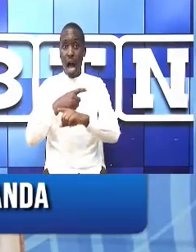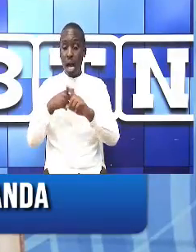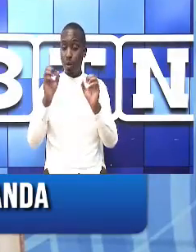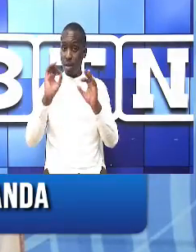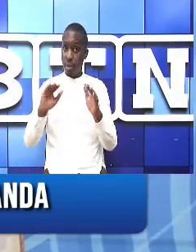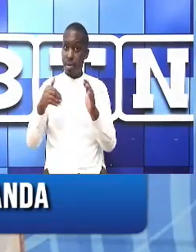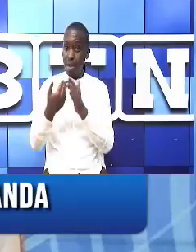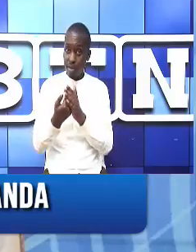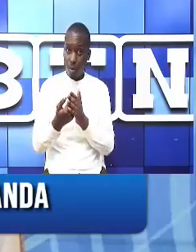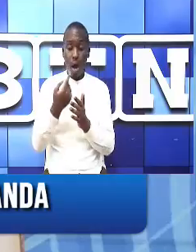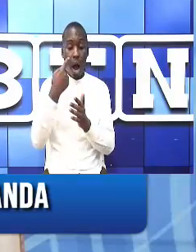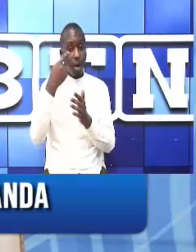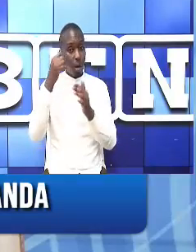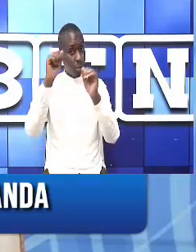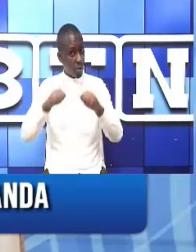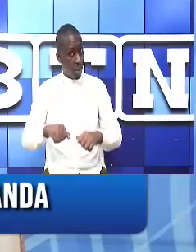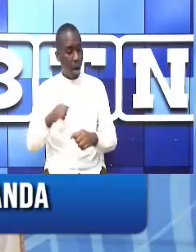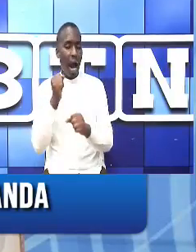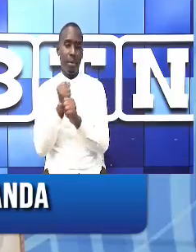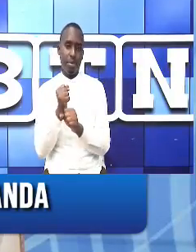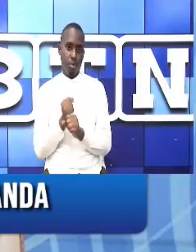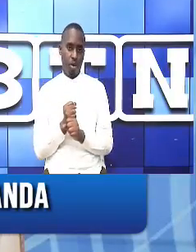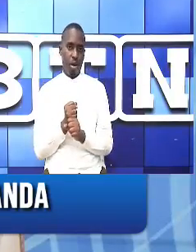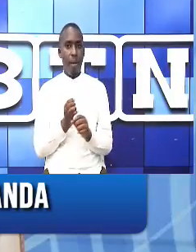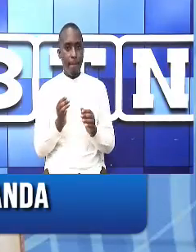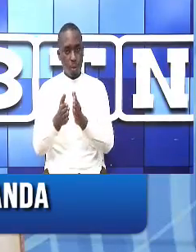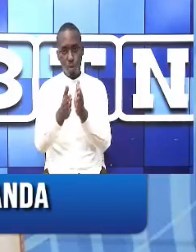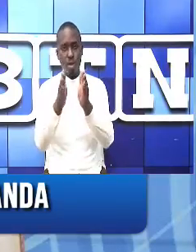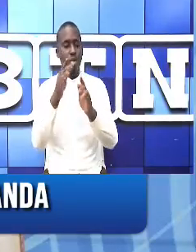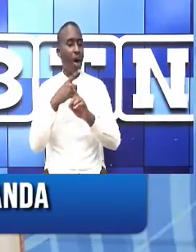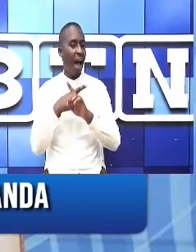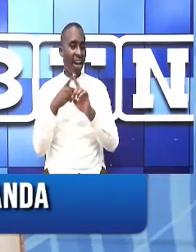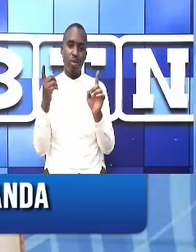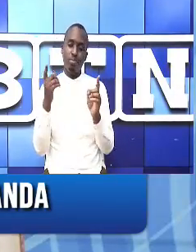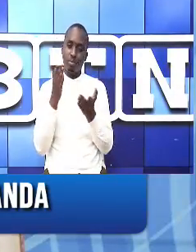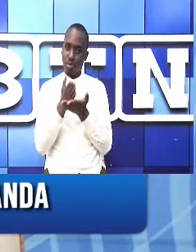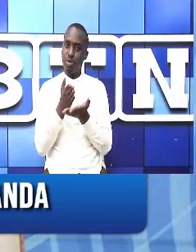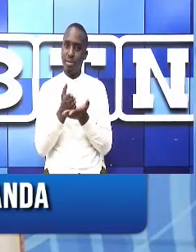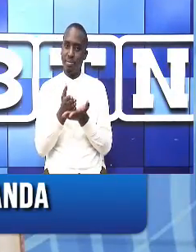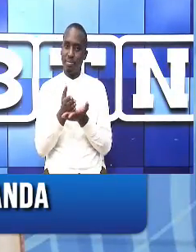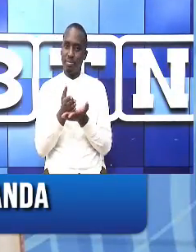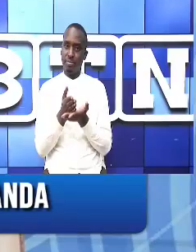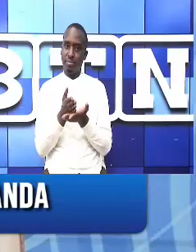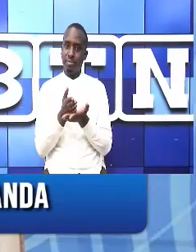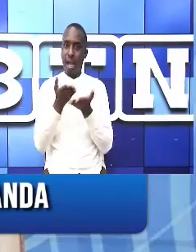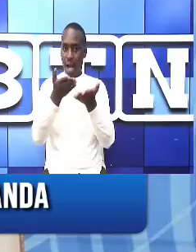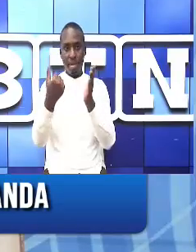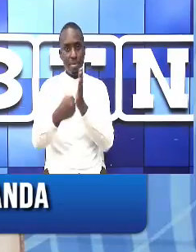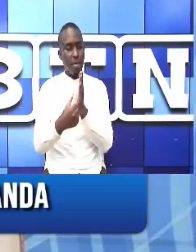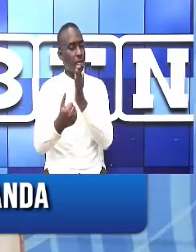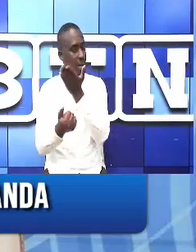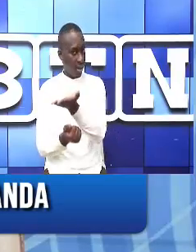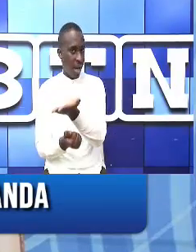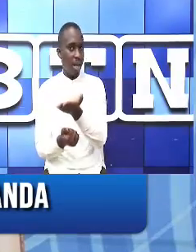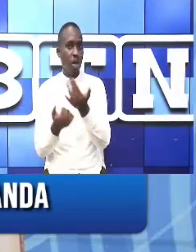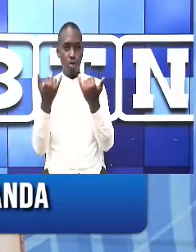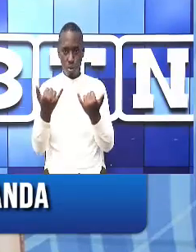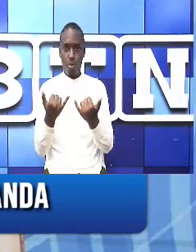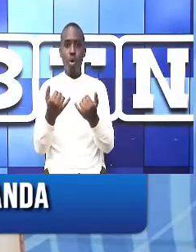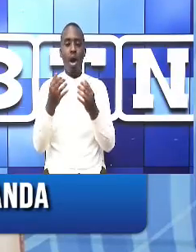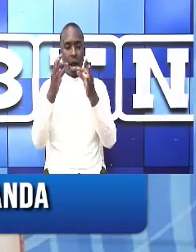kubibona ko bishoboka arabikora ni urugendo ariko sitili hari ibibazo biracyariho nubwo kamen